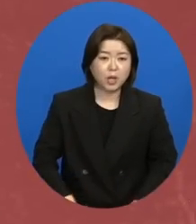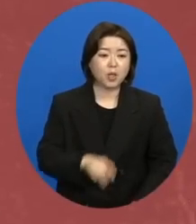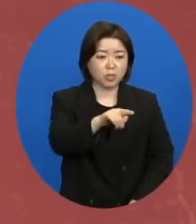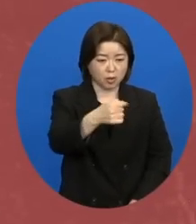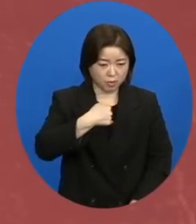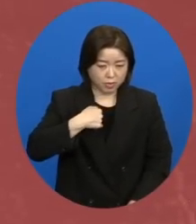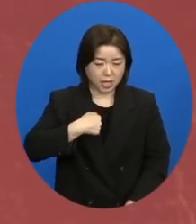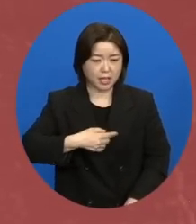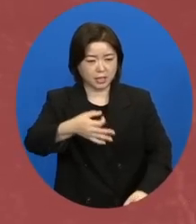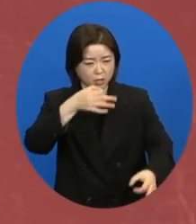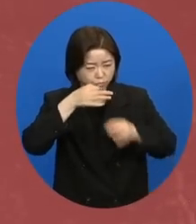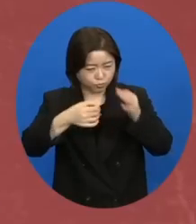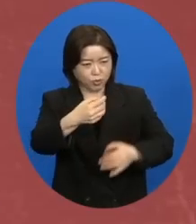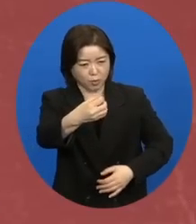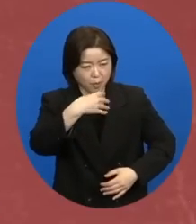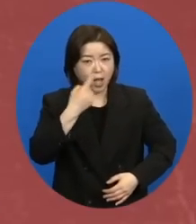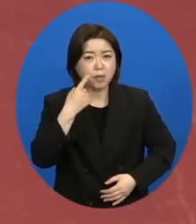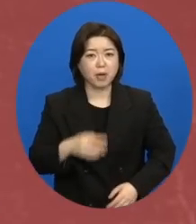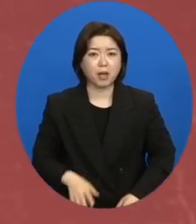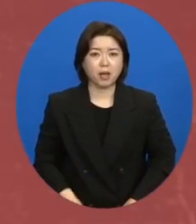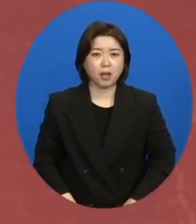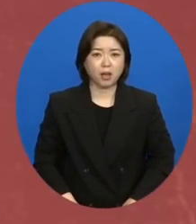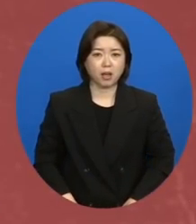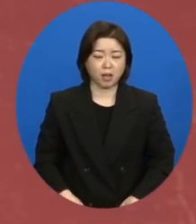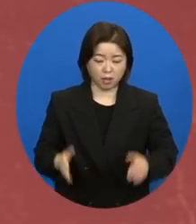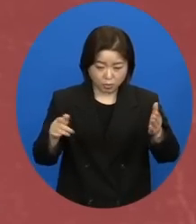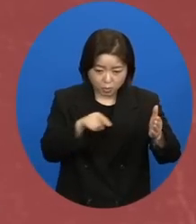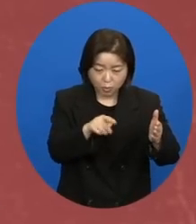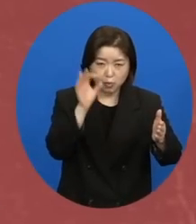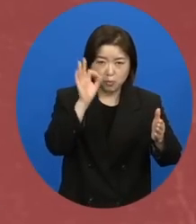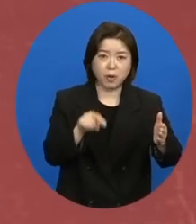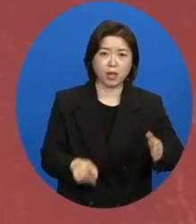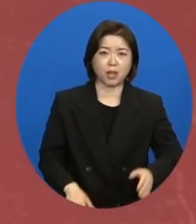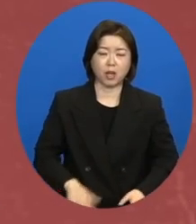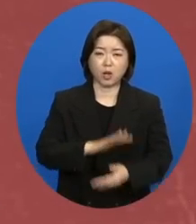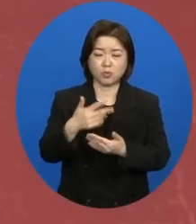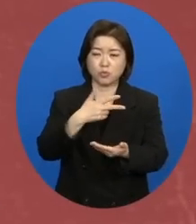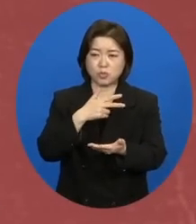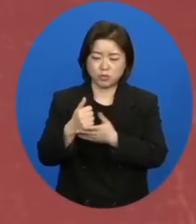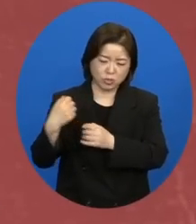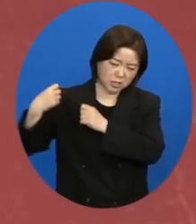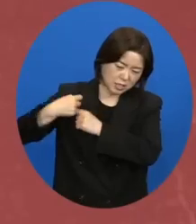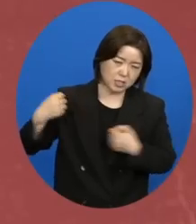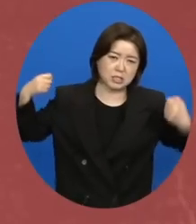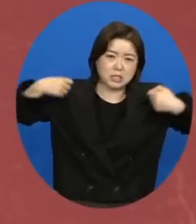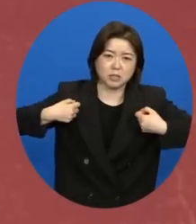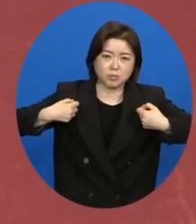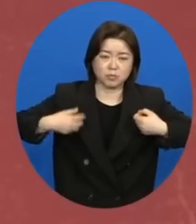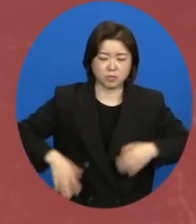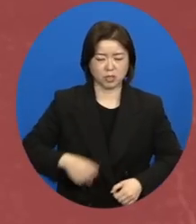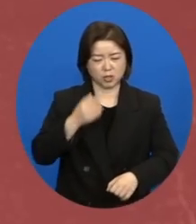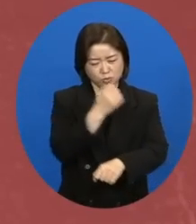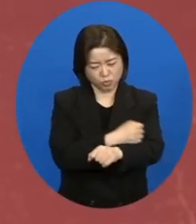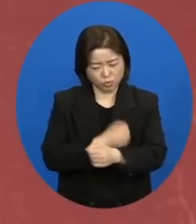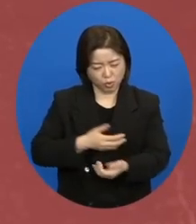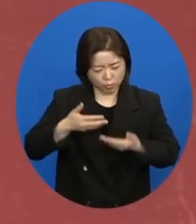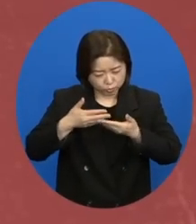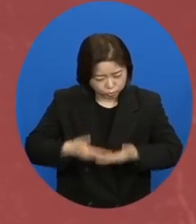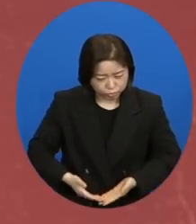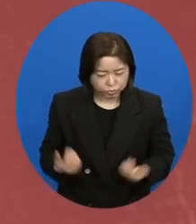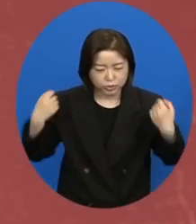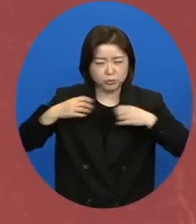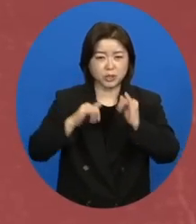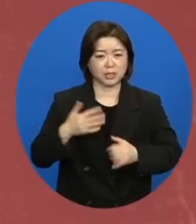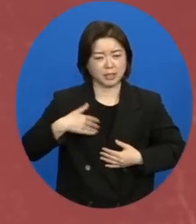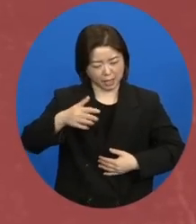내게 부르짖으라고. 전제는 그렇게 돼 있어요. 우리 주님이 짐꾼이래요. 수고하고 무거운 짐진 자들아 다 내게로 오라는